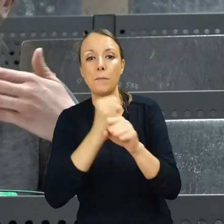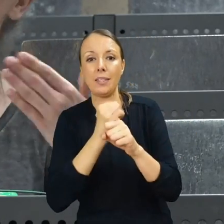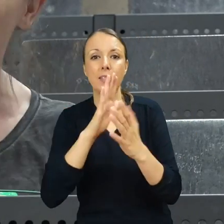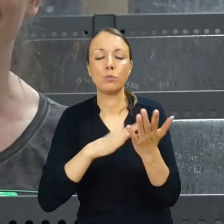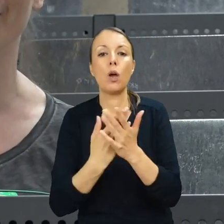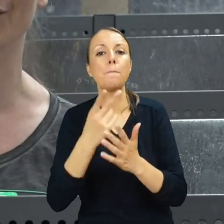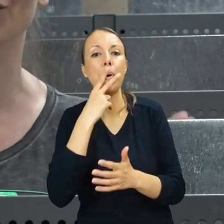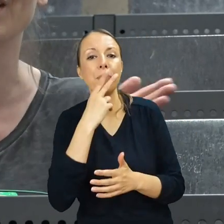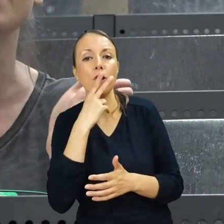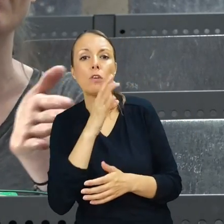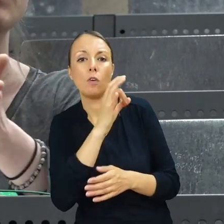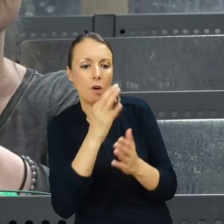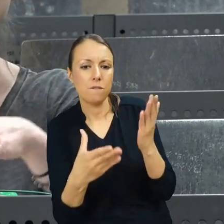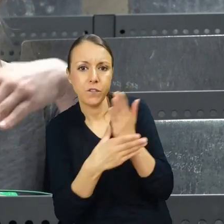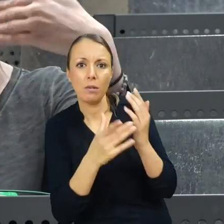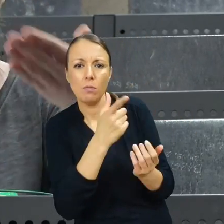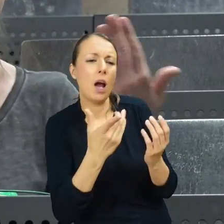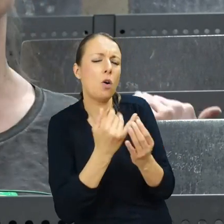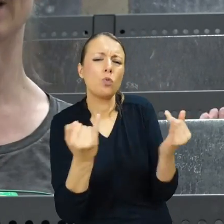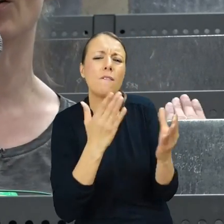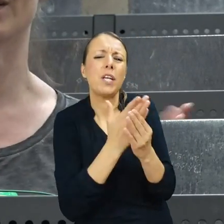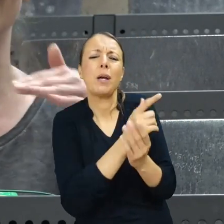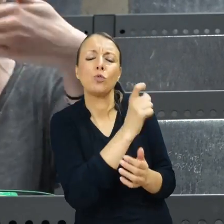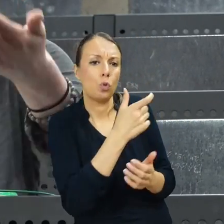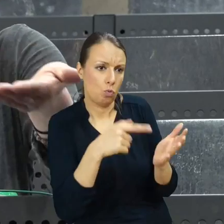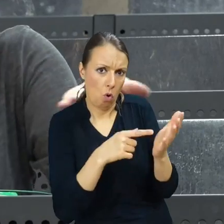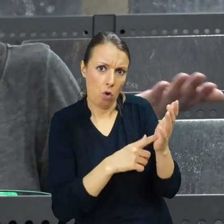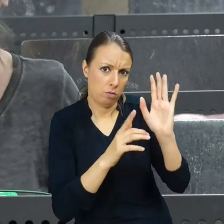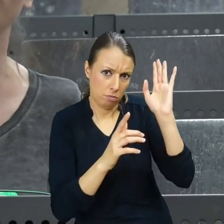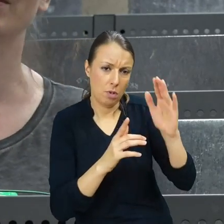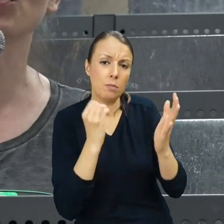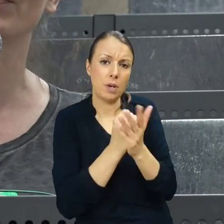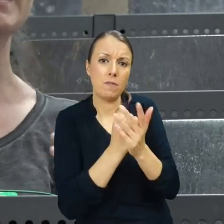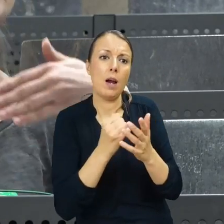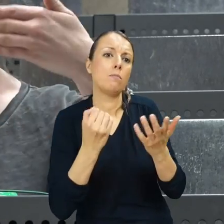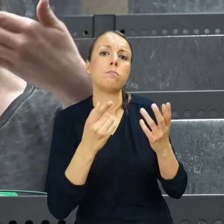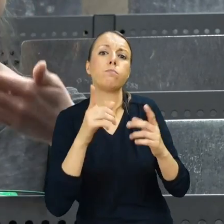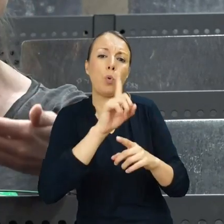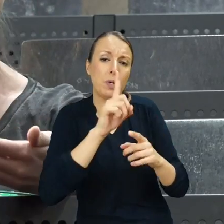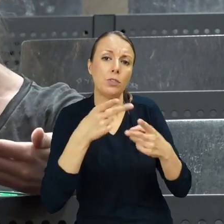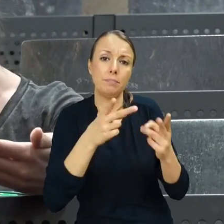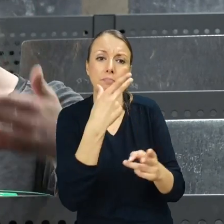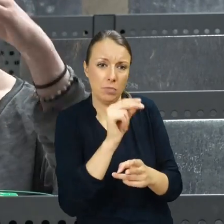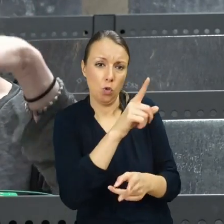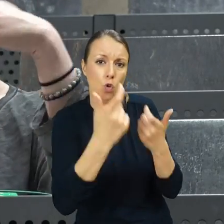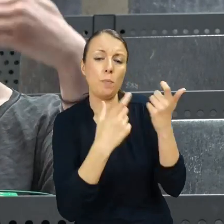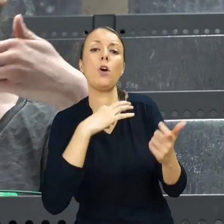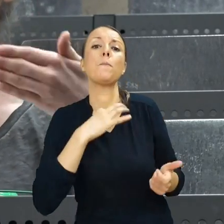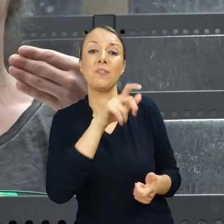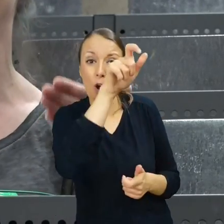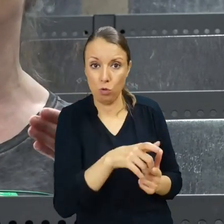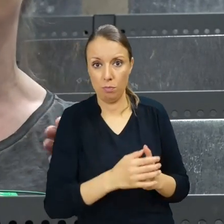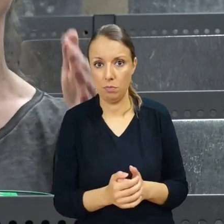papierosów, to nie jest sprawa publiczna, robi to jako organ, ale no, czy jako prywatny człowiek. I ja z tej perspektywy, ja wiem, że to